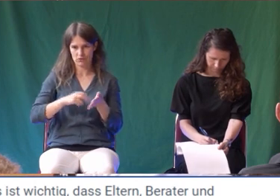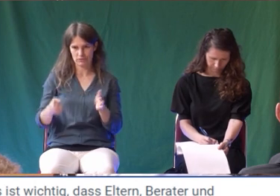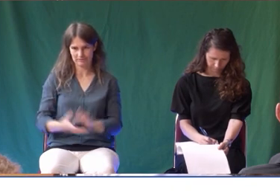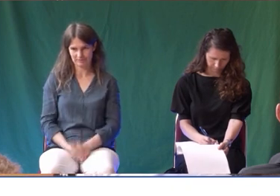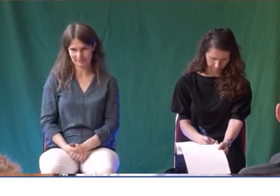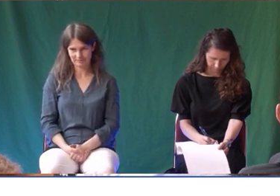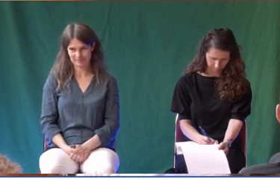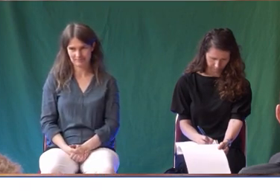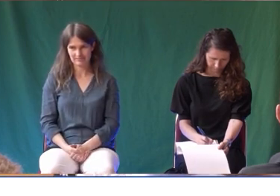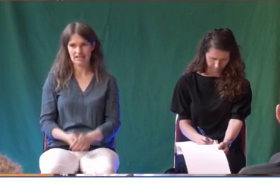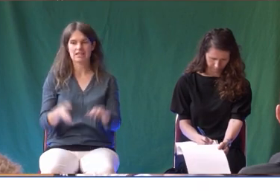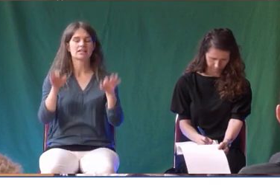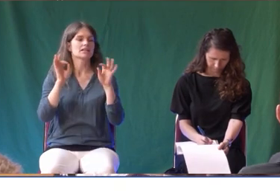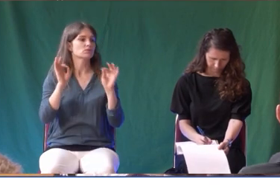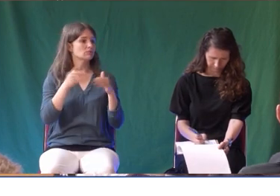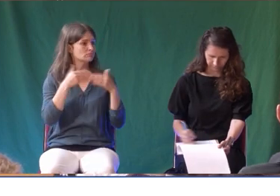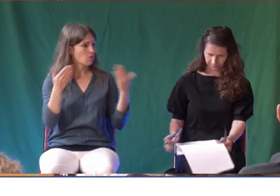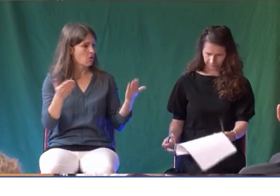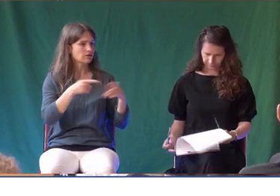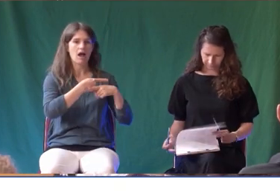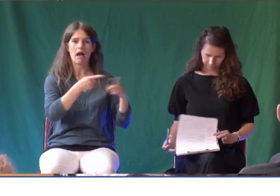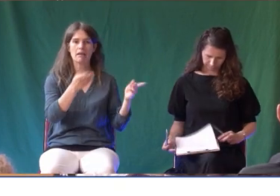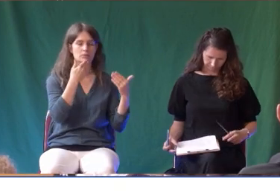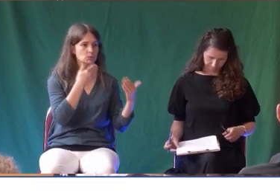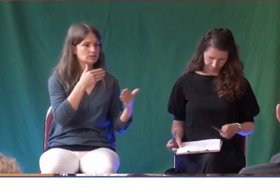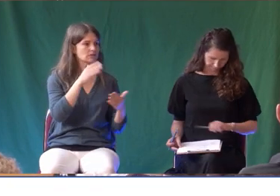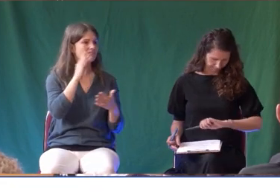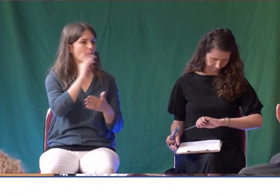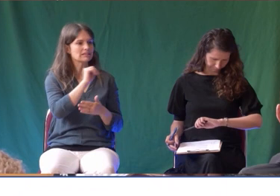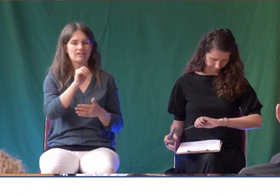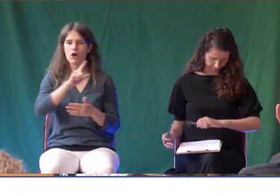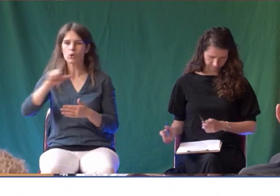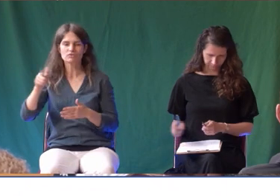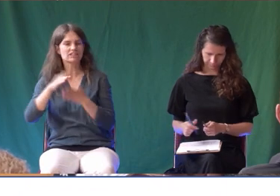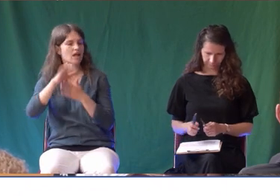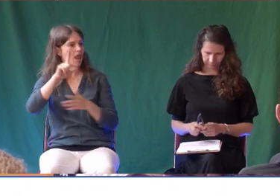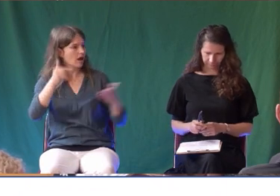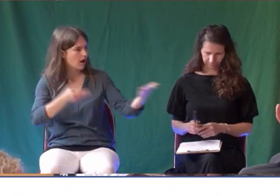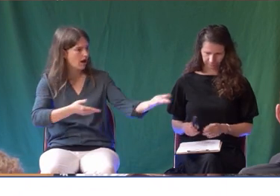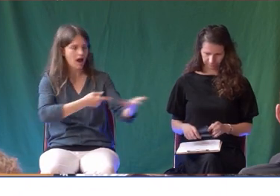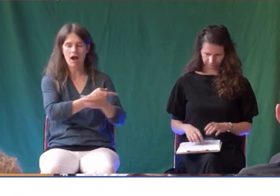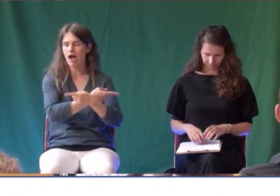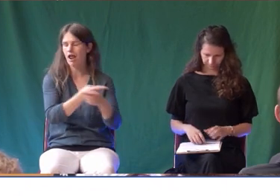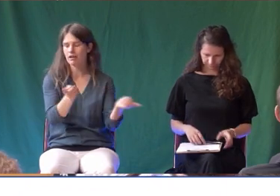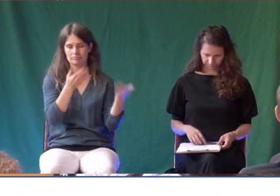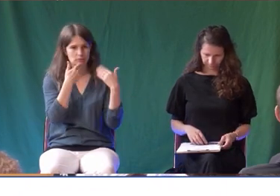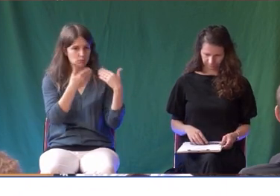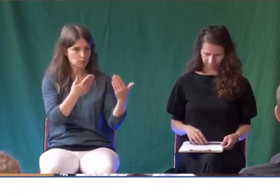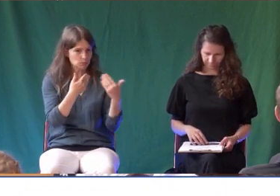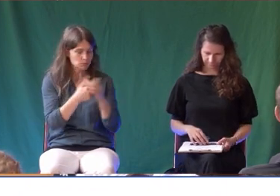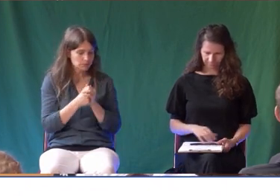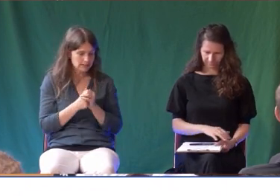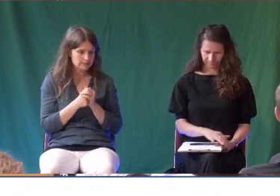ich begrüße Sie alle Frau Michel Frau rüthrich Lara mich freut auf der